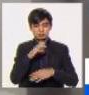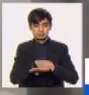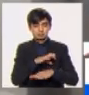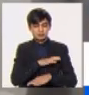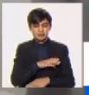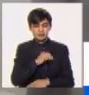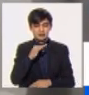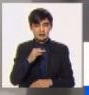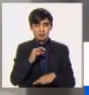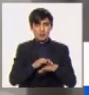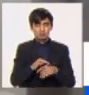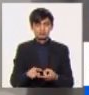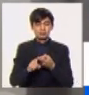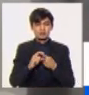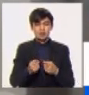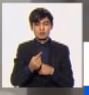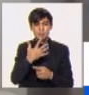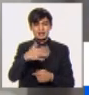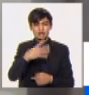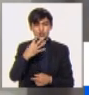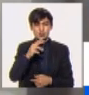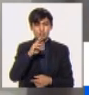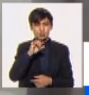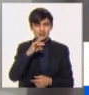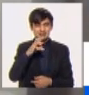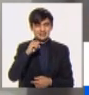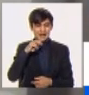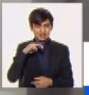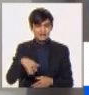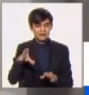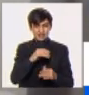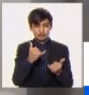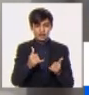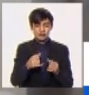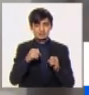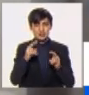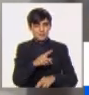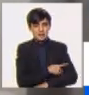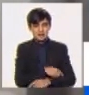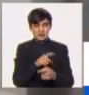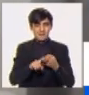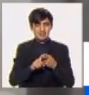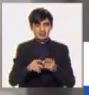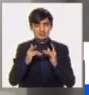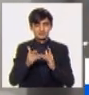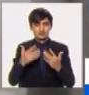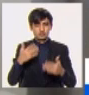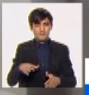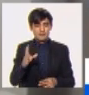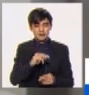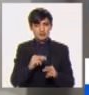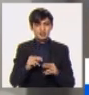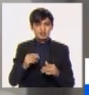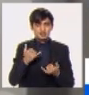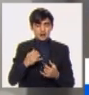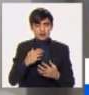Ауырған, ауру жұқтырған 54 курсанттың барлығы да қазірде инфекциялық ауруханаларымызға жатқызылған. Барлықтарының